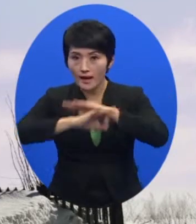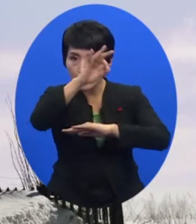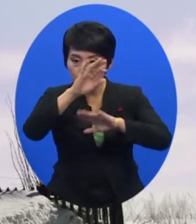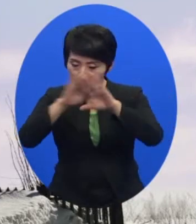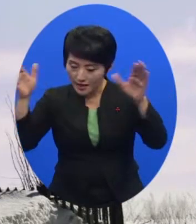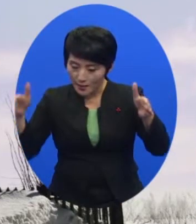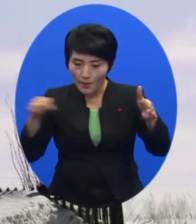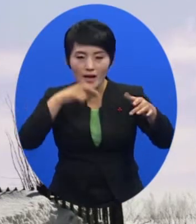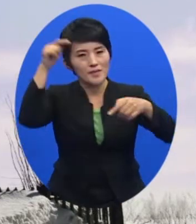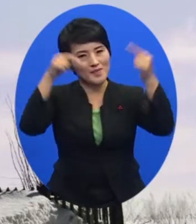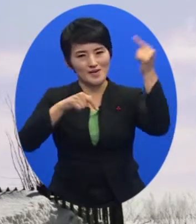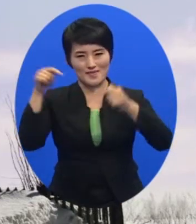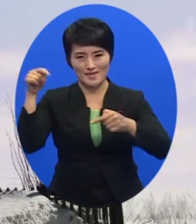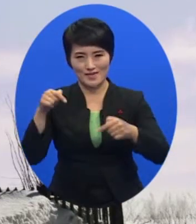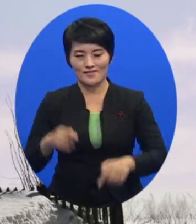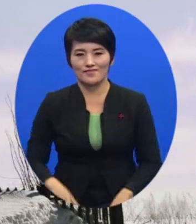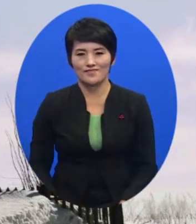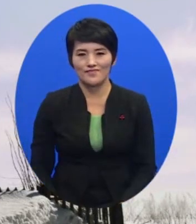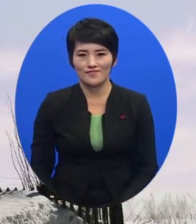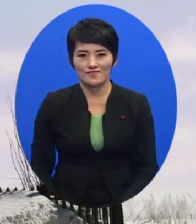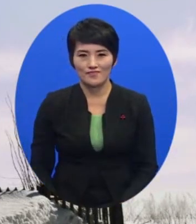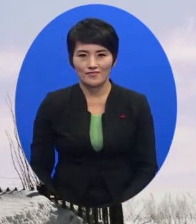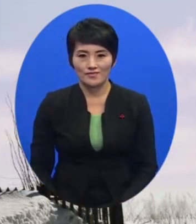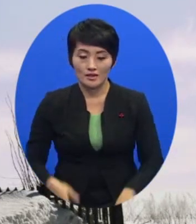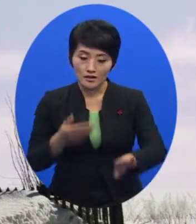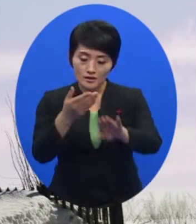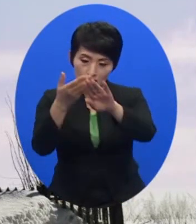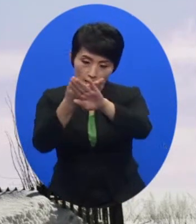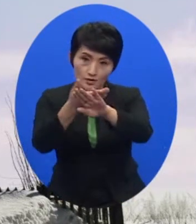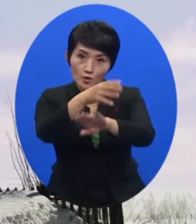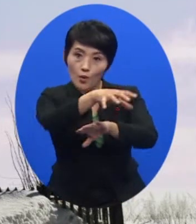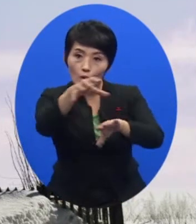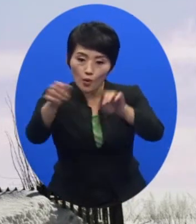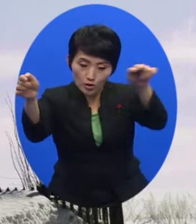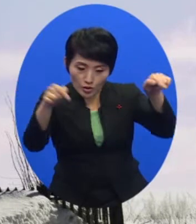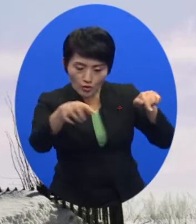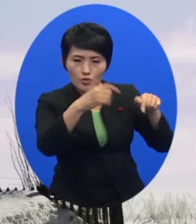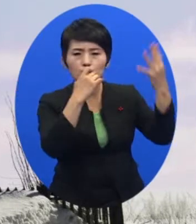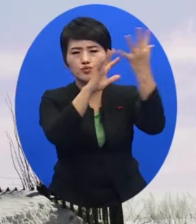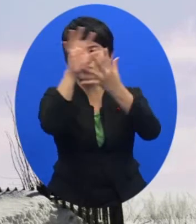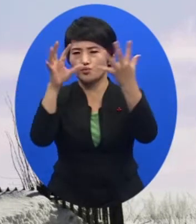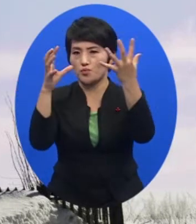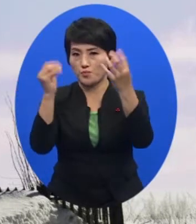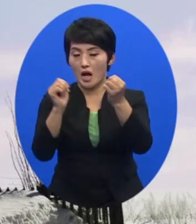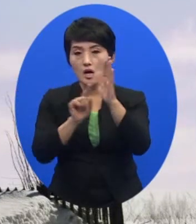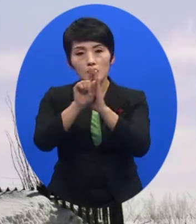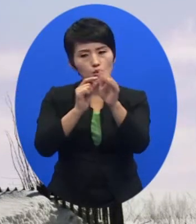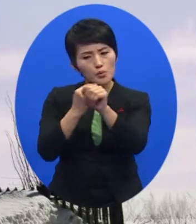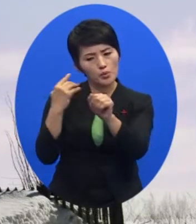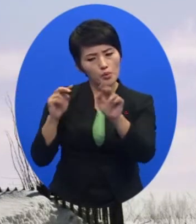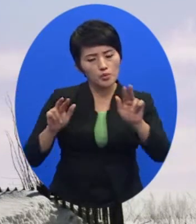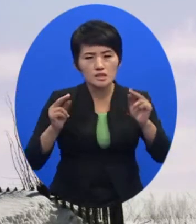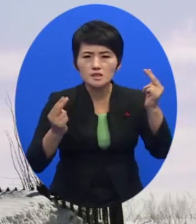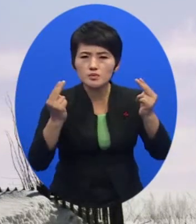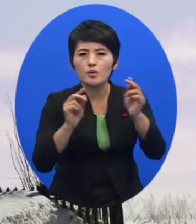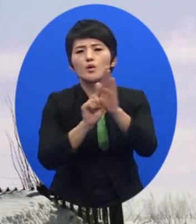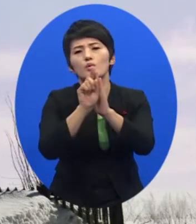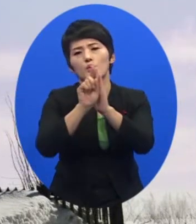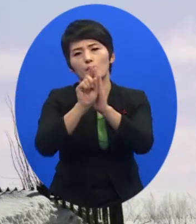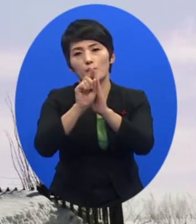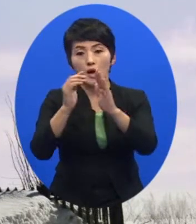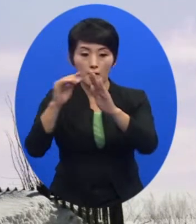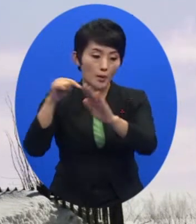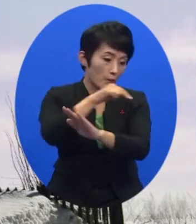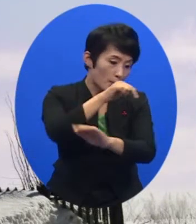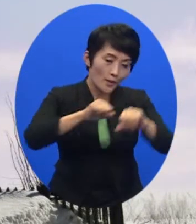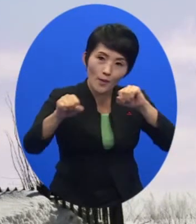비가 조금 오는 곳이 있겠습니다. 그 밖에 전국도 가끔 구름만 많겠습니다. 기온도 평년보다 높아서 바깥